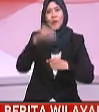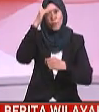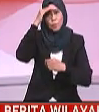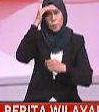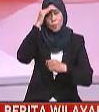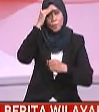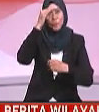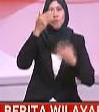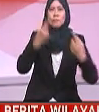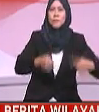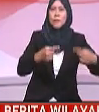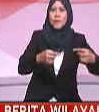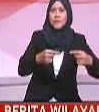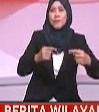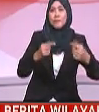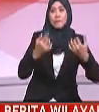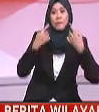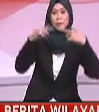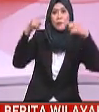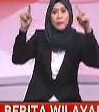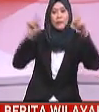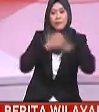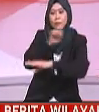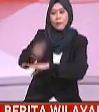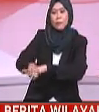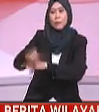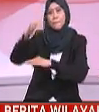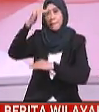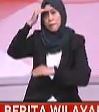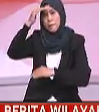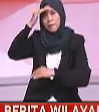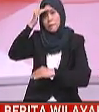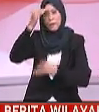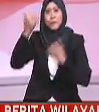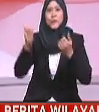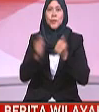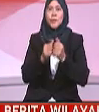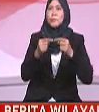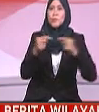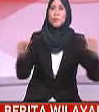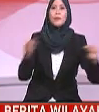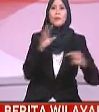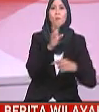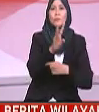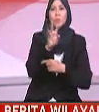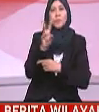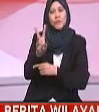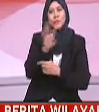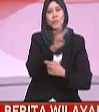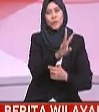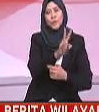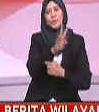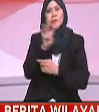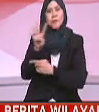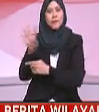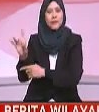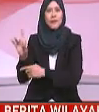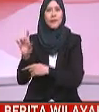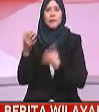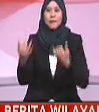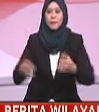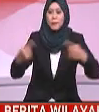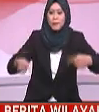Johor Jewels menyaksikan pasukan itu berjaya menumpaskan Pahang Tulips dengan keputusan 67-78. Perlawanan